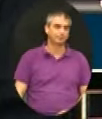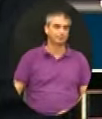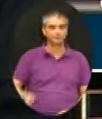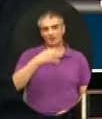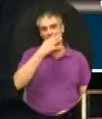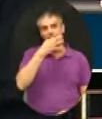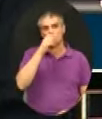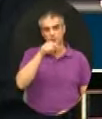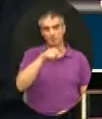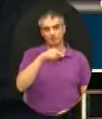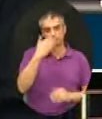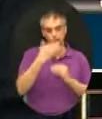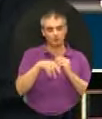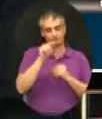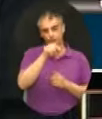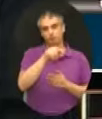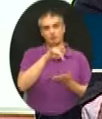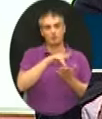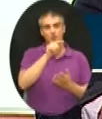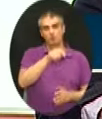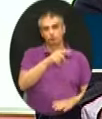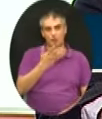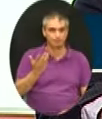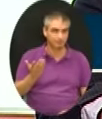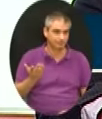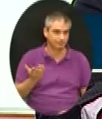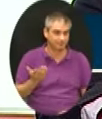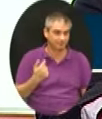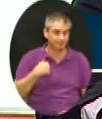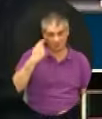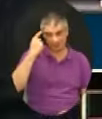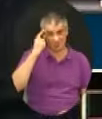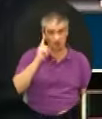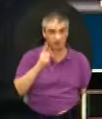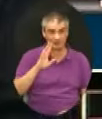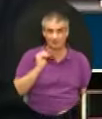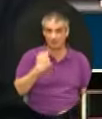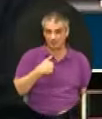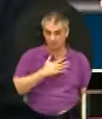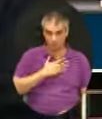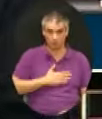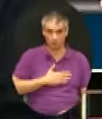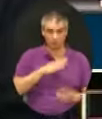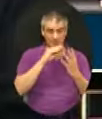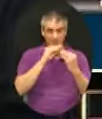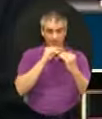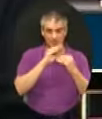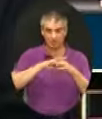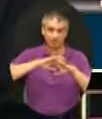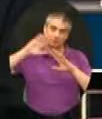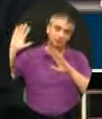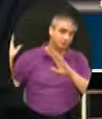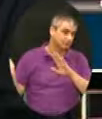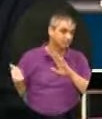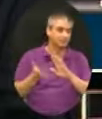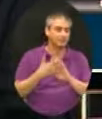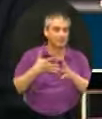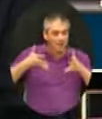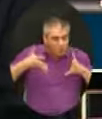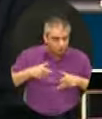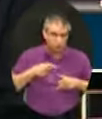לנאום את הנאומים הסופיים שלהם שם. ואני חושבת שאם אנחנו רוצים לדבר על כל